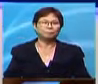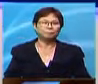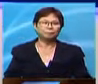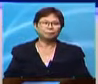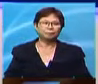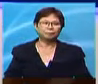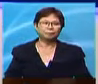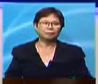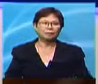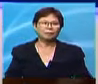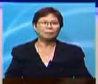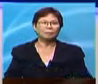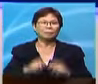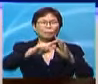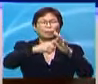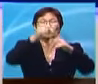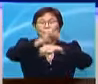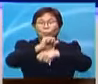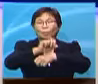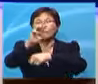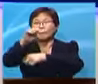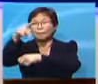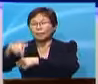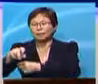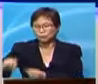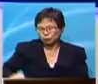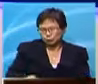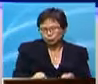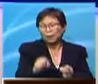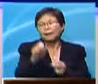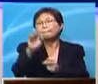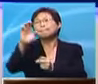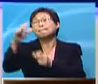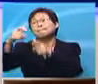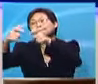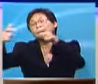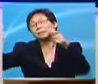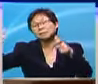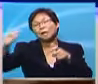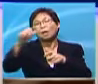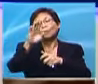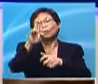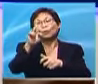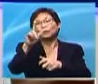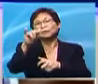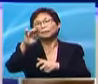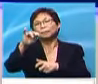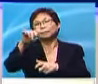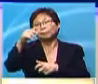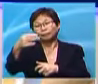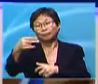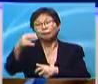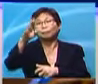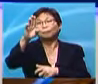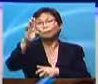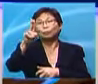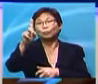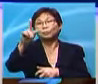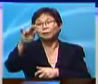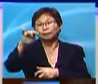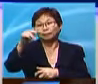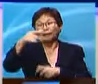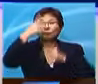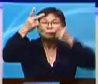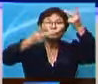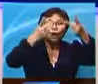kita memulakan tugas sebagai ahli parlimen sungai besar Budiman Mohamad zohdi melakukan lawatan ke pasar awam sekinchan pagi tadi bagi